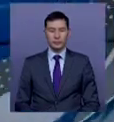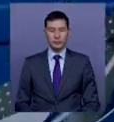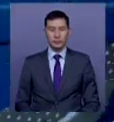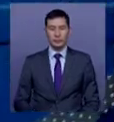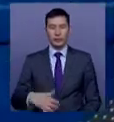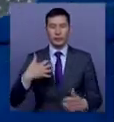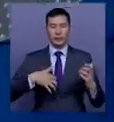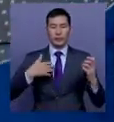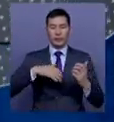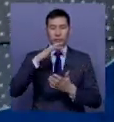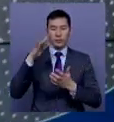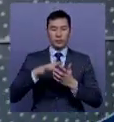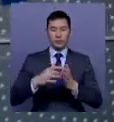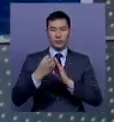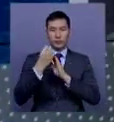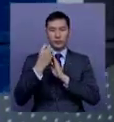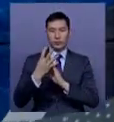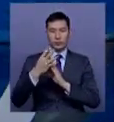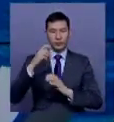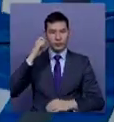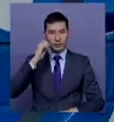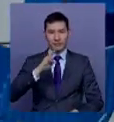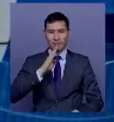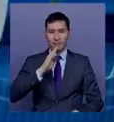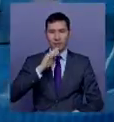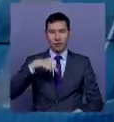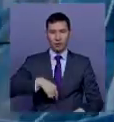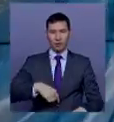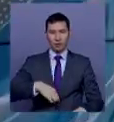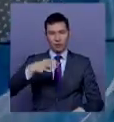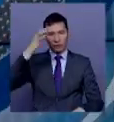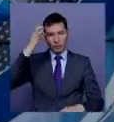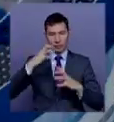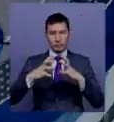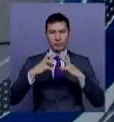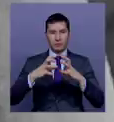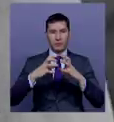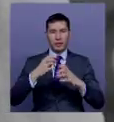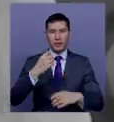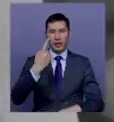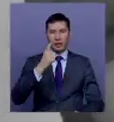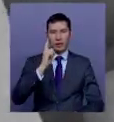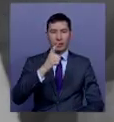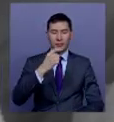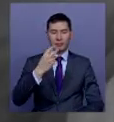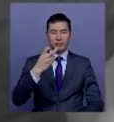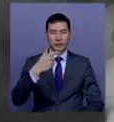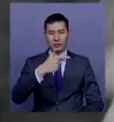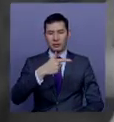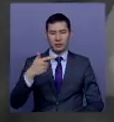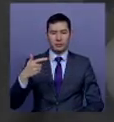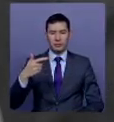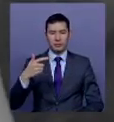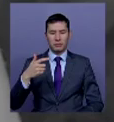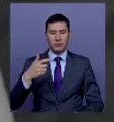Таразда 14 жасар қыз баланың асқазанынан бір келі 200 грамм шаш шықты. Облыстық балалар ауруханасына ауыр жағдайда